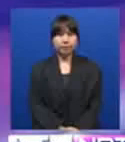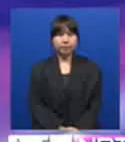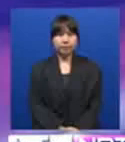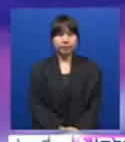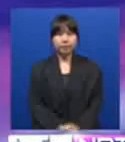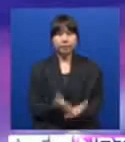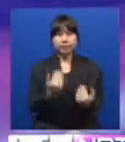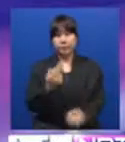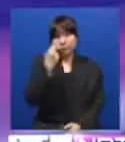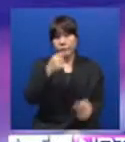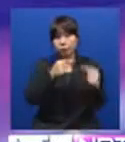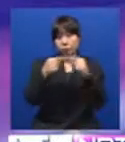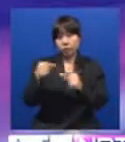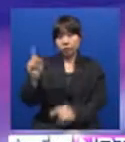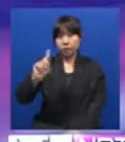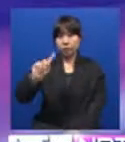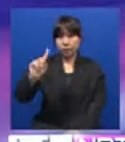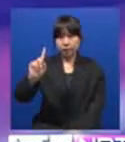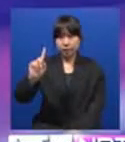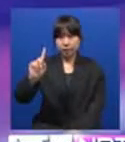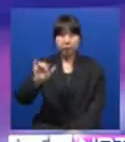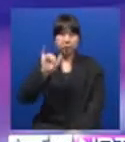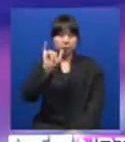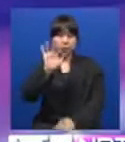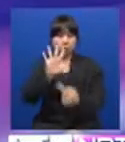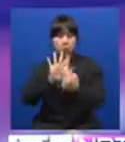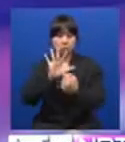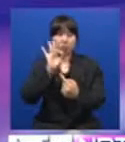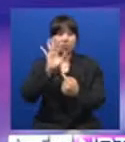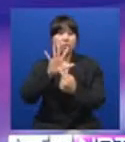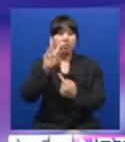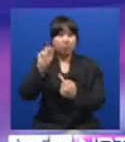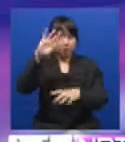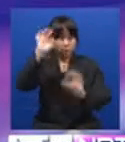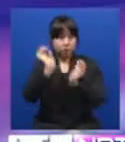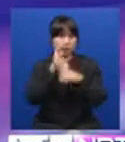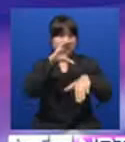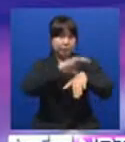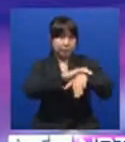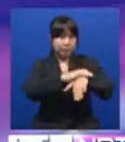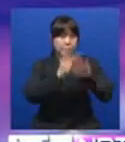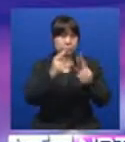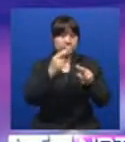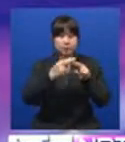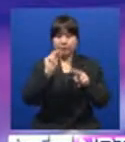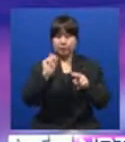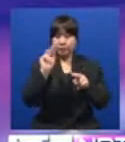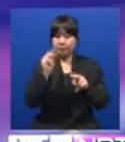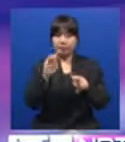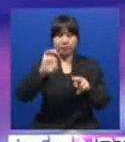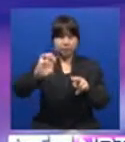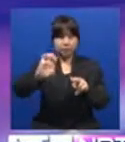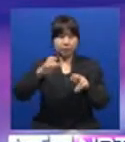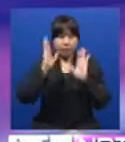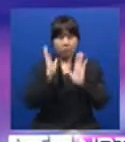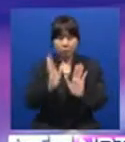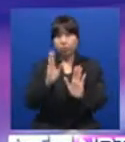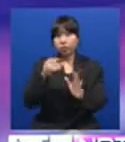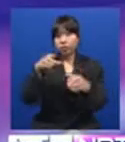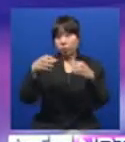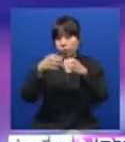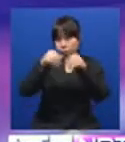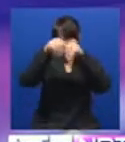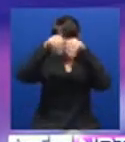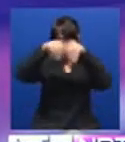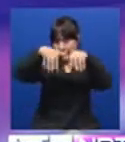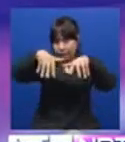มาต่อกันที่ความคืบหน้าคดีอยู่ฝันนะคะตำรวจคุมตัวนายนทีธีรโรจนพงศ์พร้อมผู้ต้องหาคดีเครือ